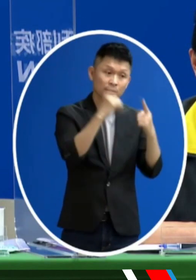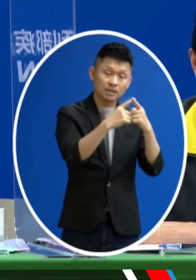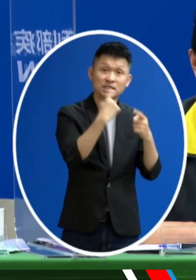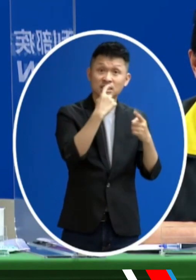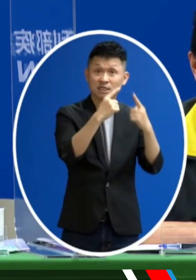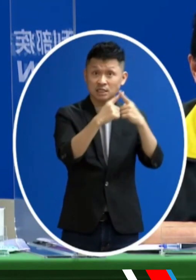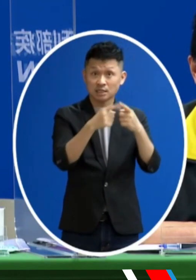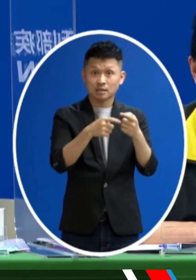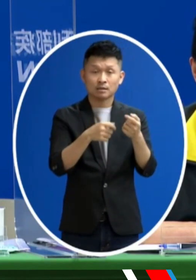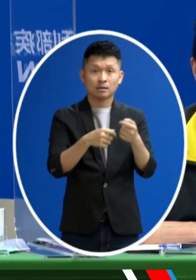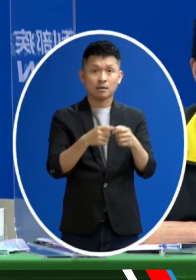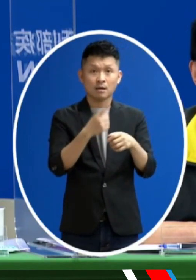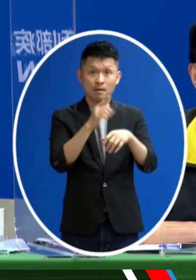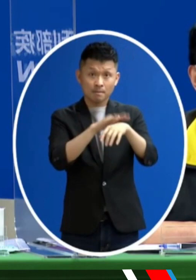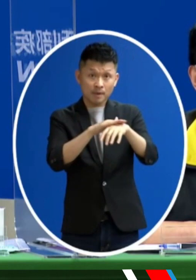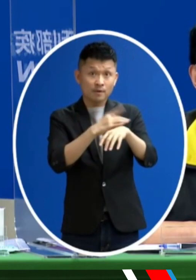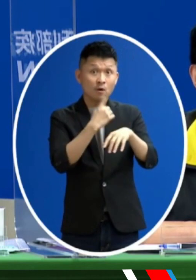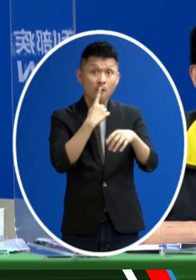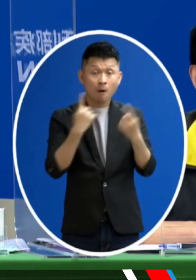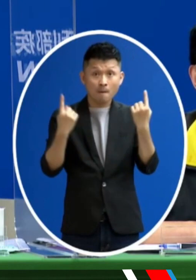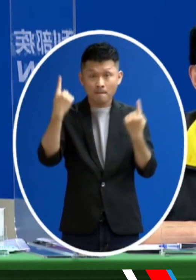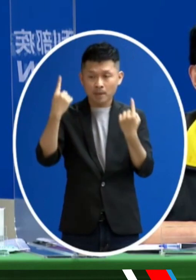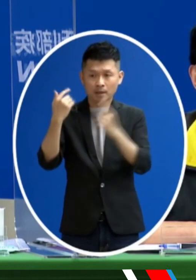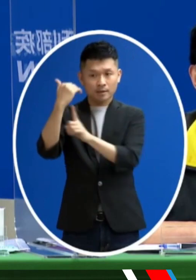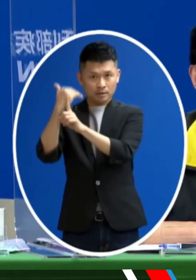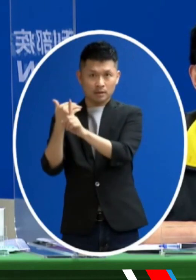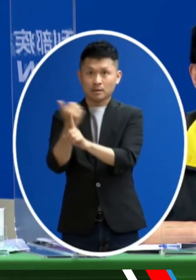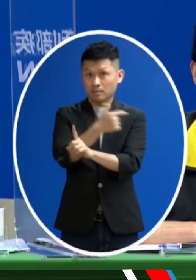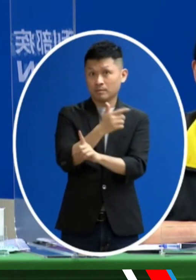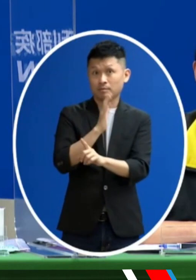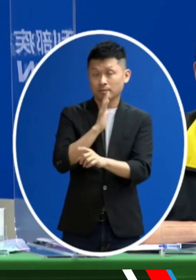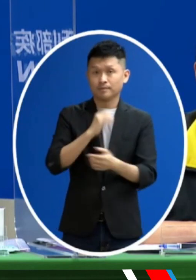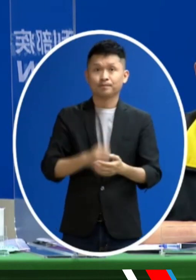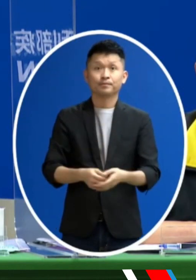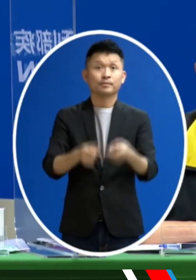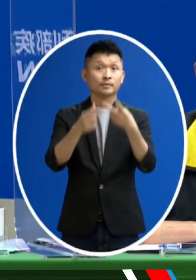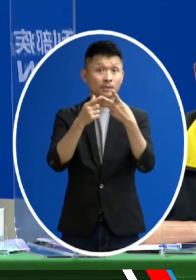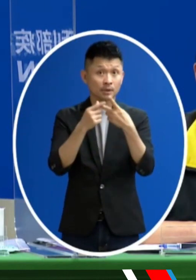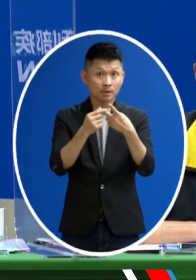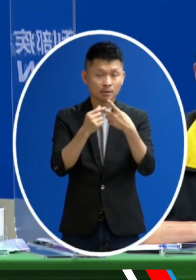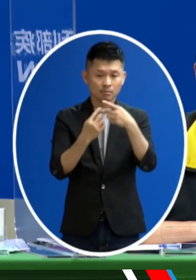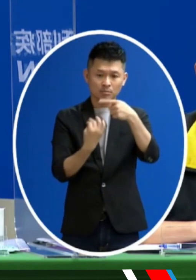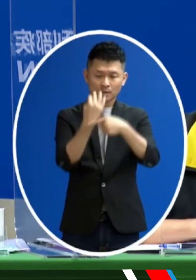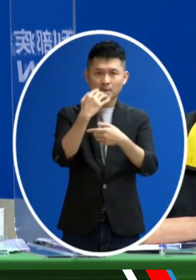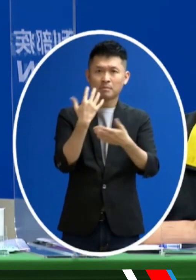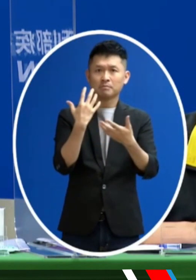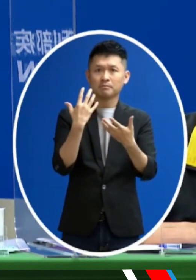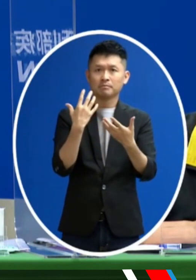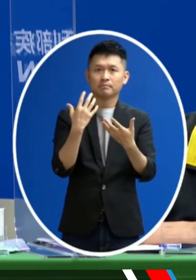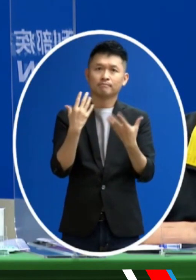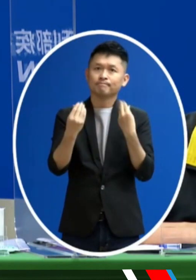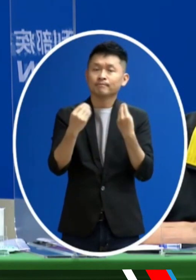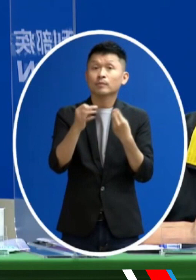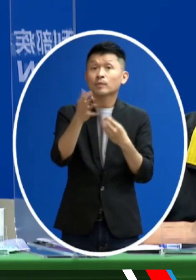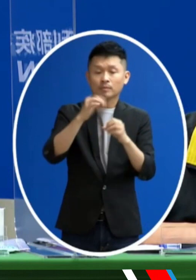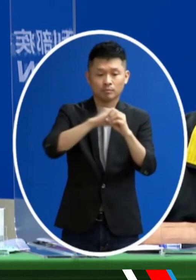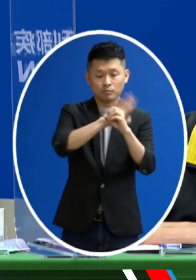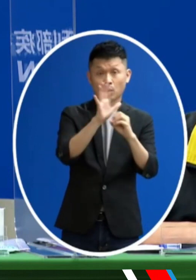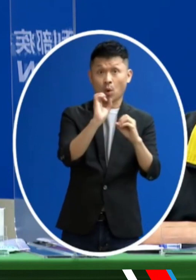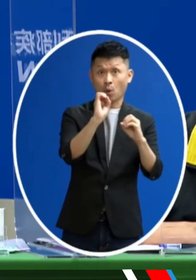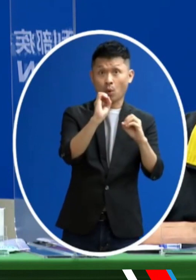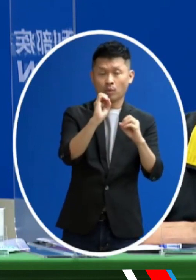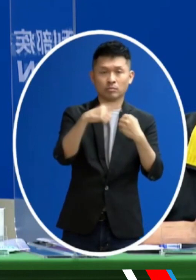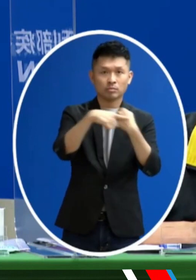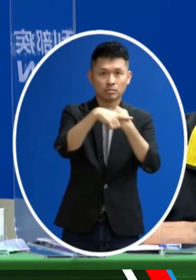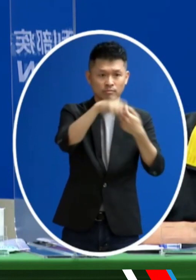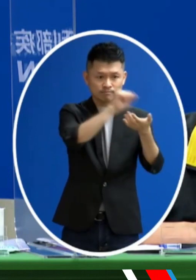或者是拉丁裔的都还来的低。第二个为什么没办法给大家明确的百分比，是因为 Omicron， 因为有很多的研究